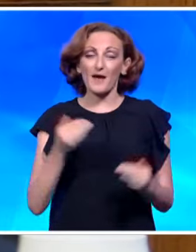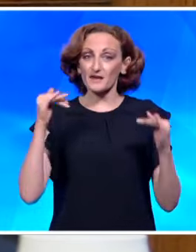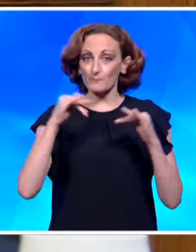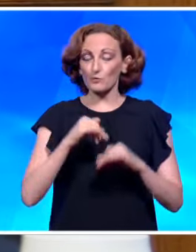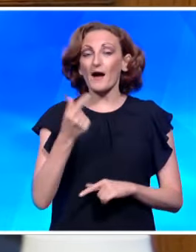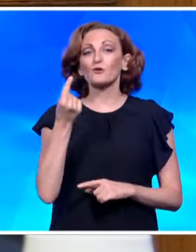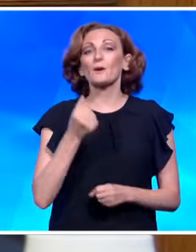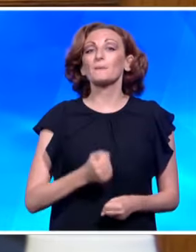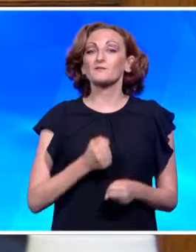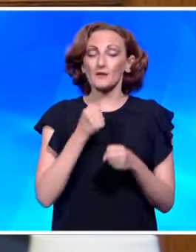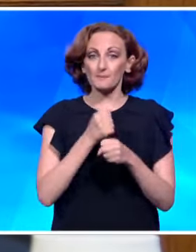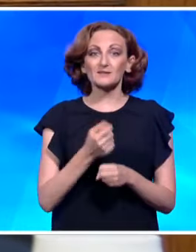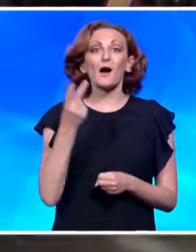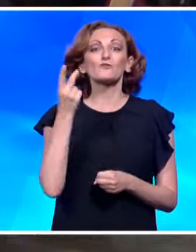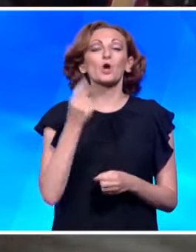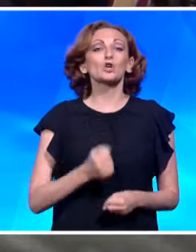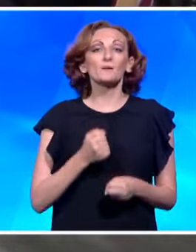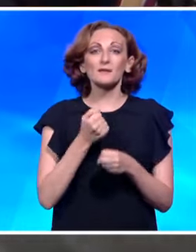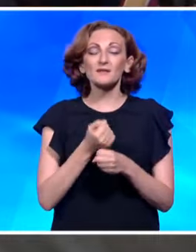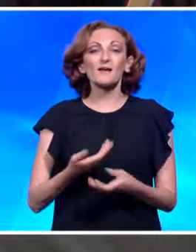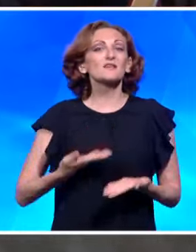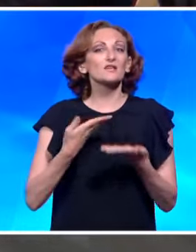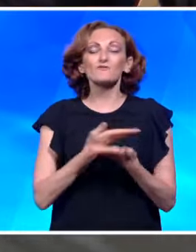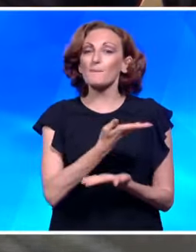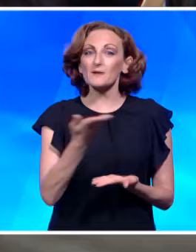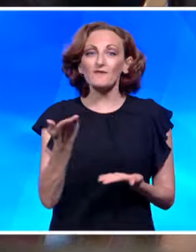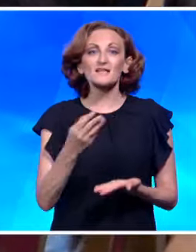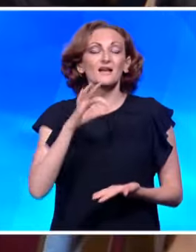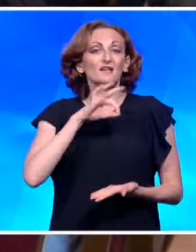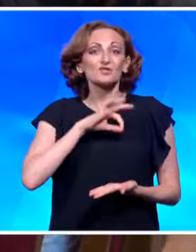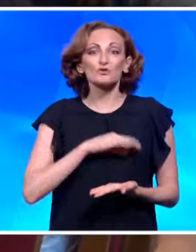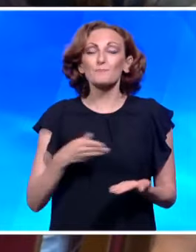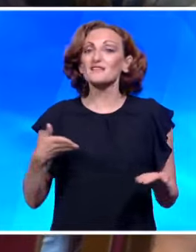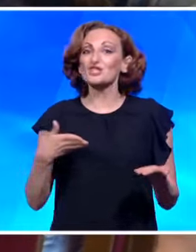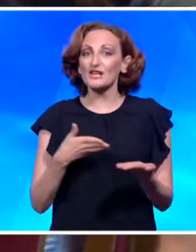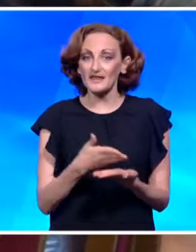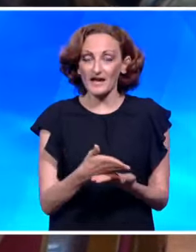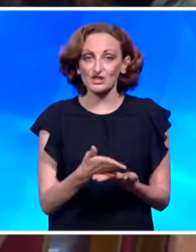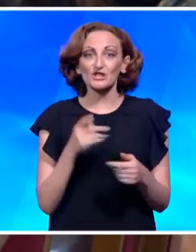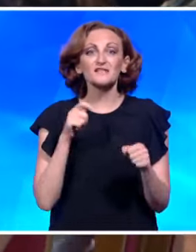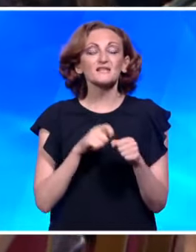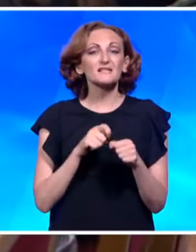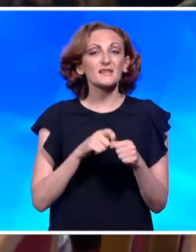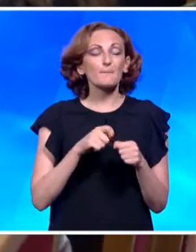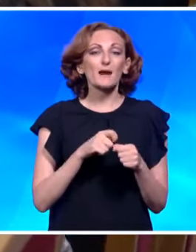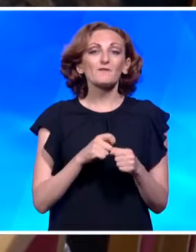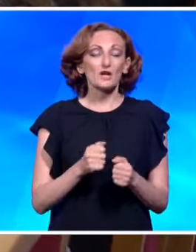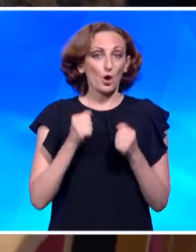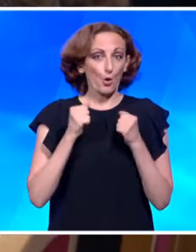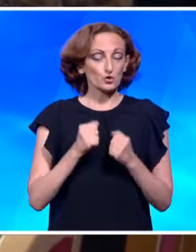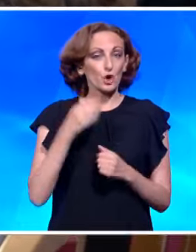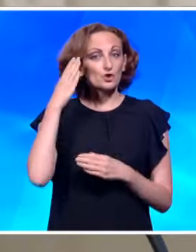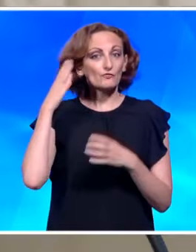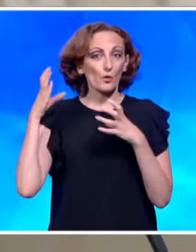мандат идва задължително при вас. Каква би била успешната формула за съставяне на устойчиво